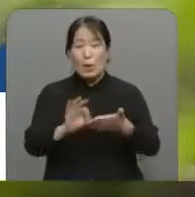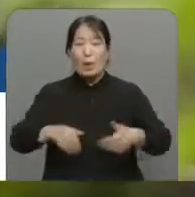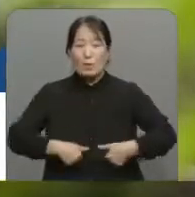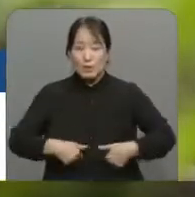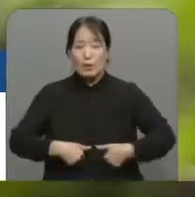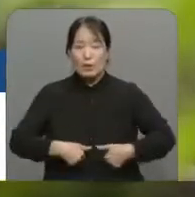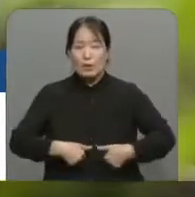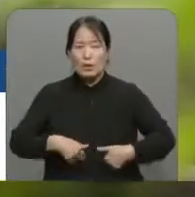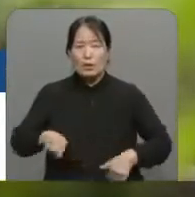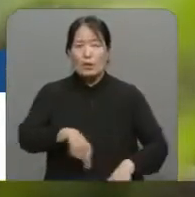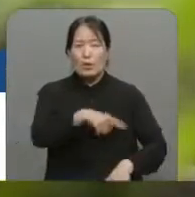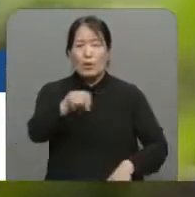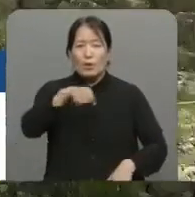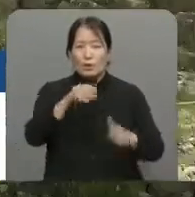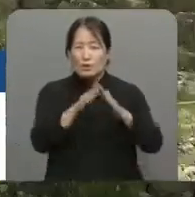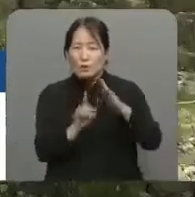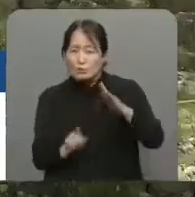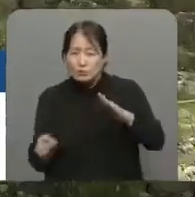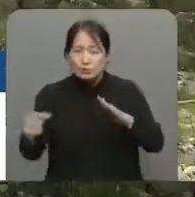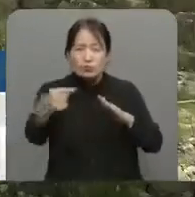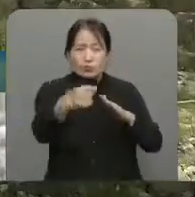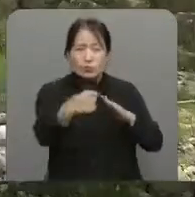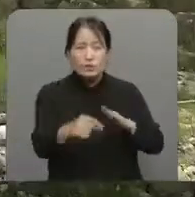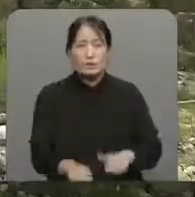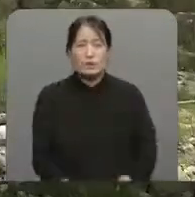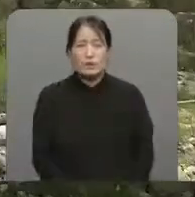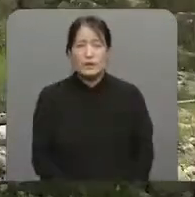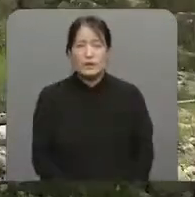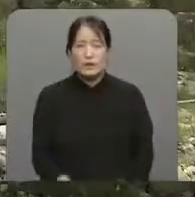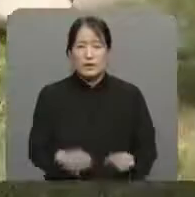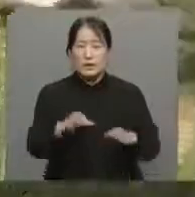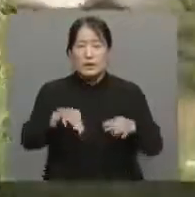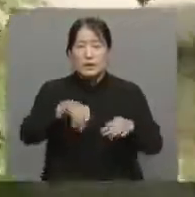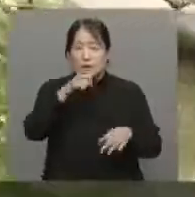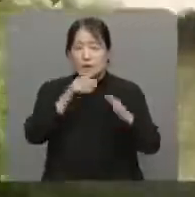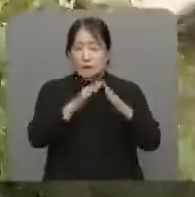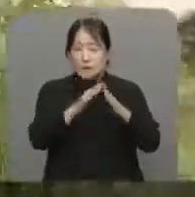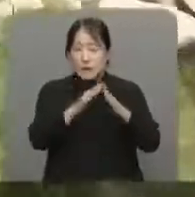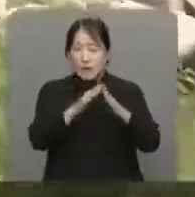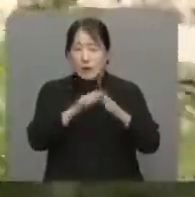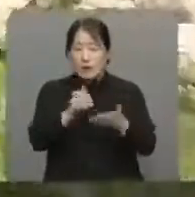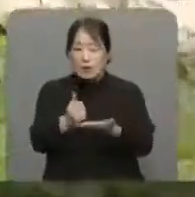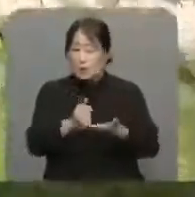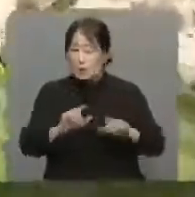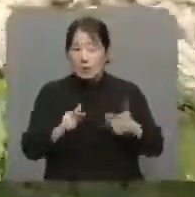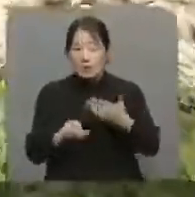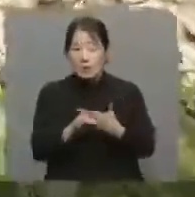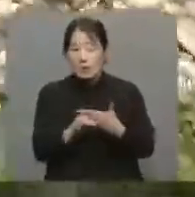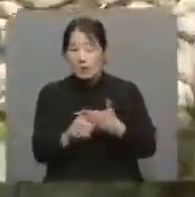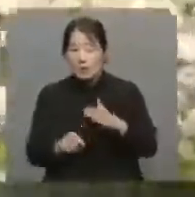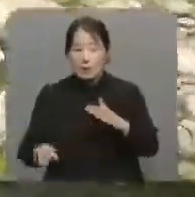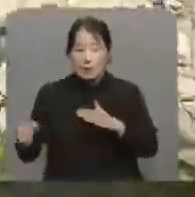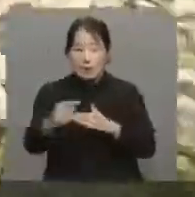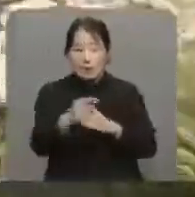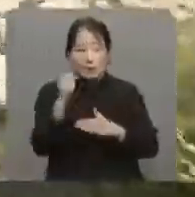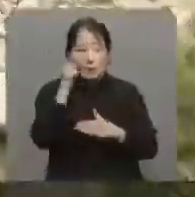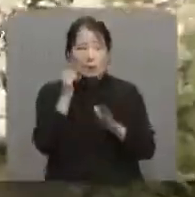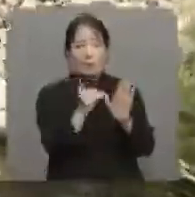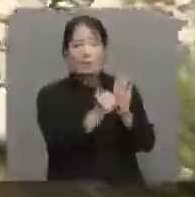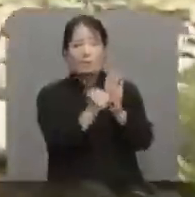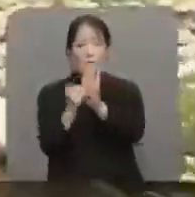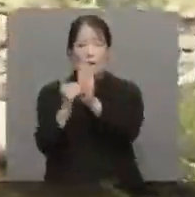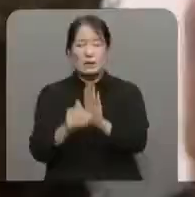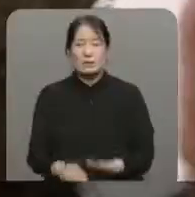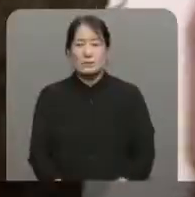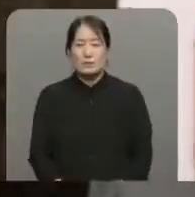통해서 들어가야 돼. 저기 거쳐야 들어가야 돼. 식당 손님이 아니면 아예 계곡 근처에도 가지 못하게 막아놓은 곳도 있습니다.